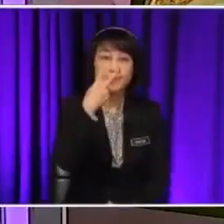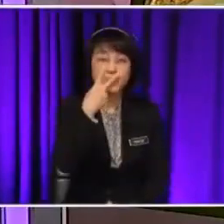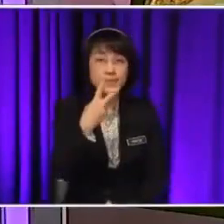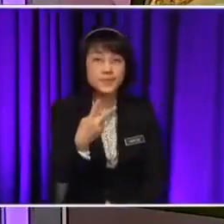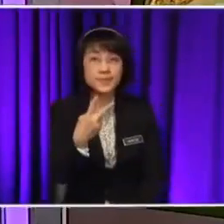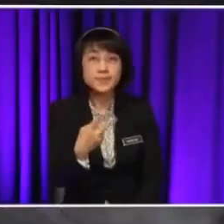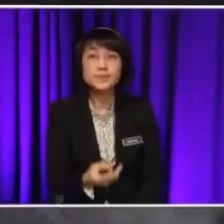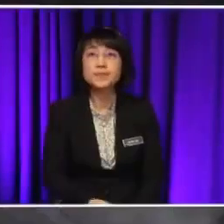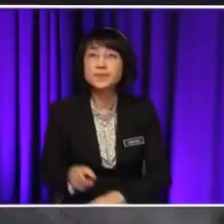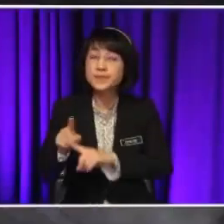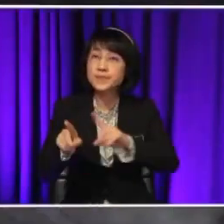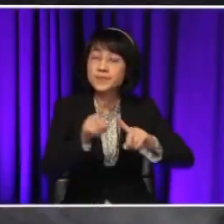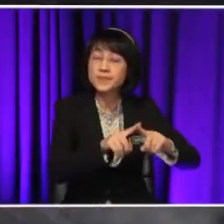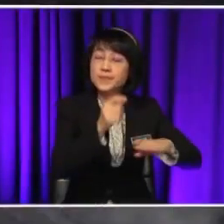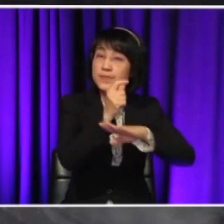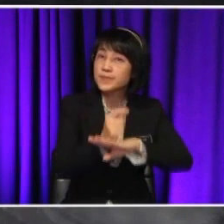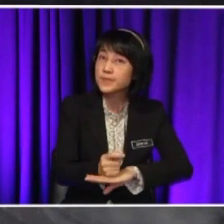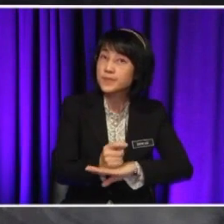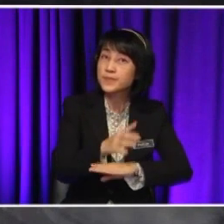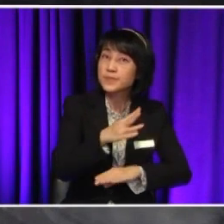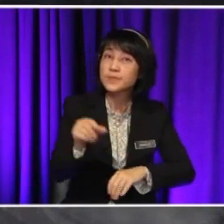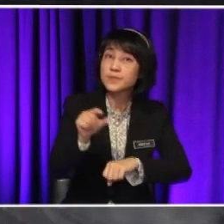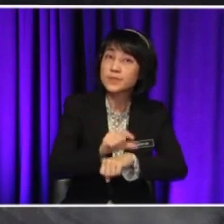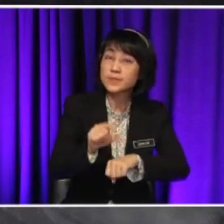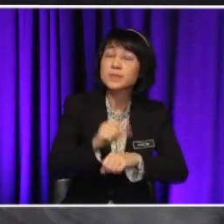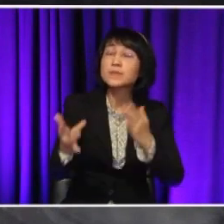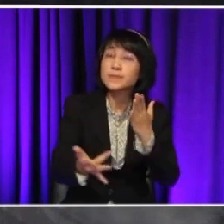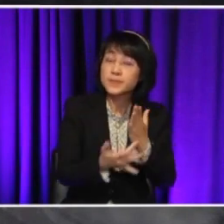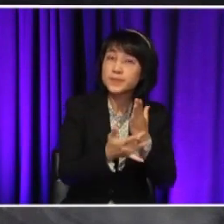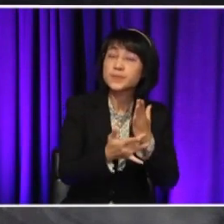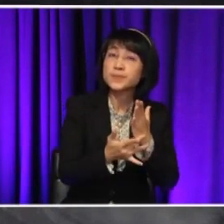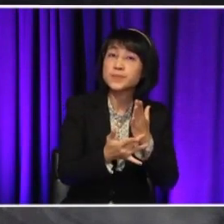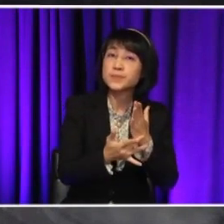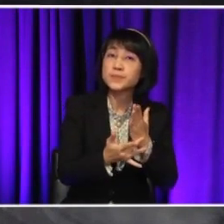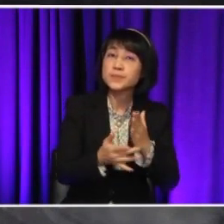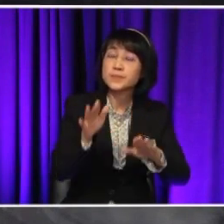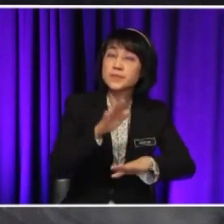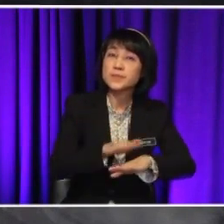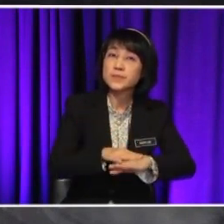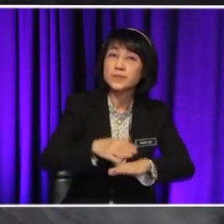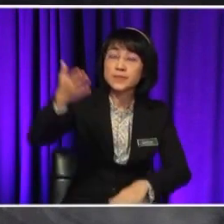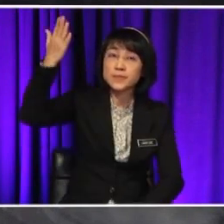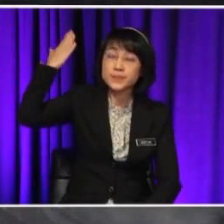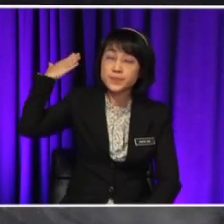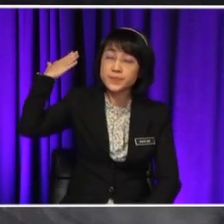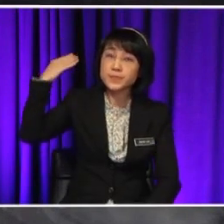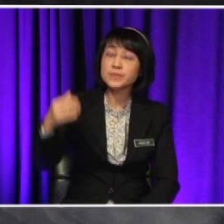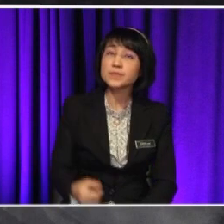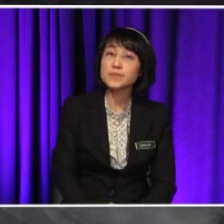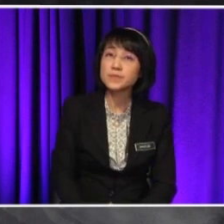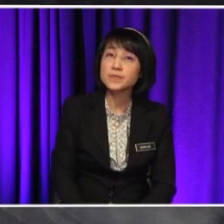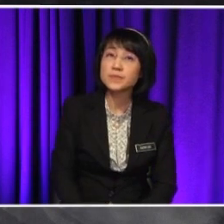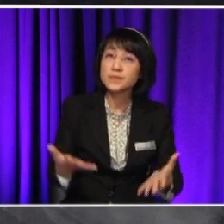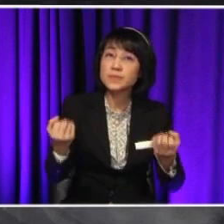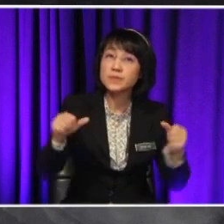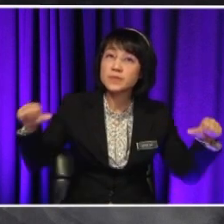Nampak perbezaan antara tradisional dan penggunaan teknologi. Kalau pada zaman dahulu. Okey, kalau pada zaman dahulu kita nak